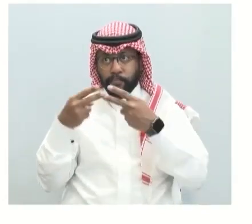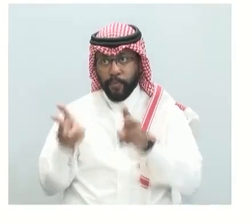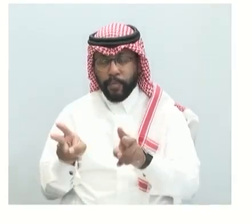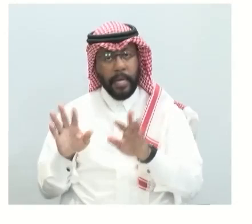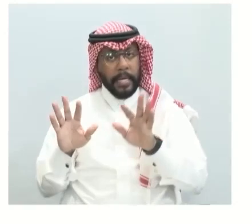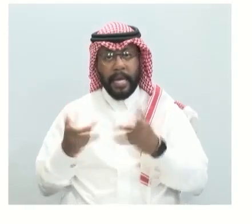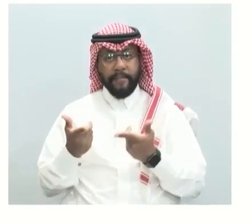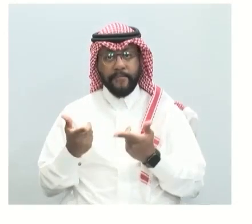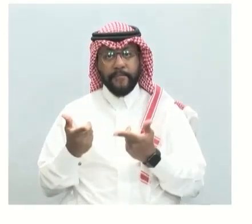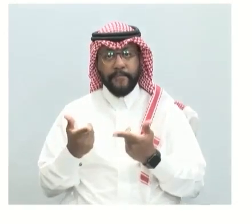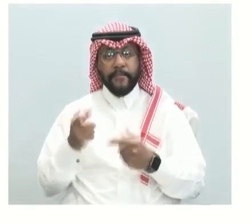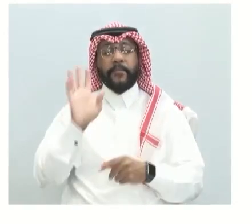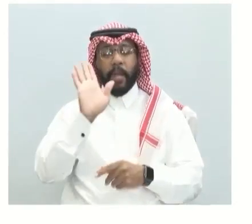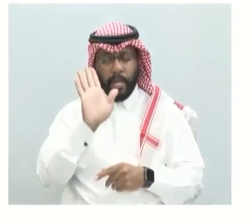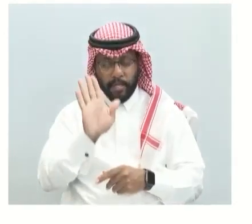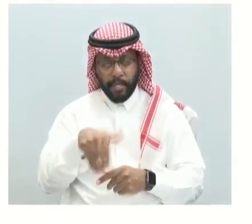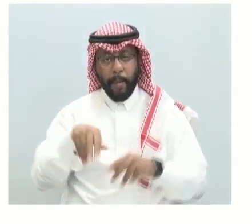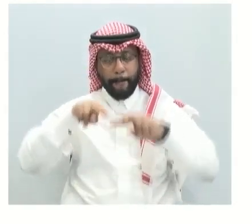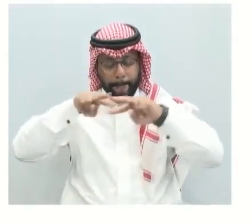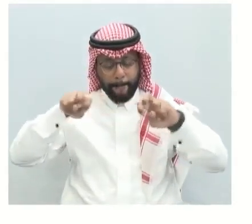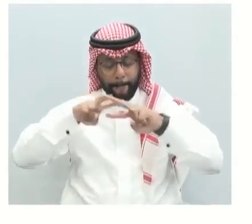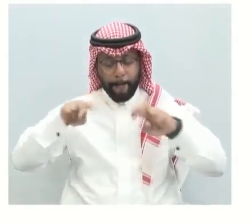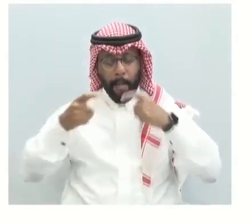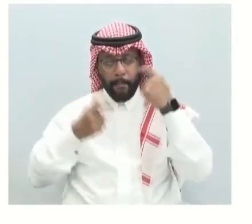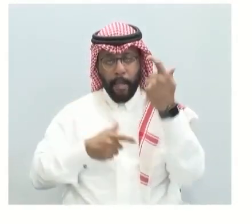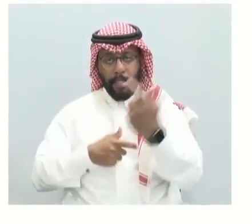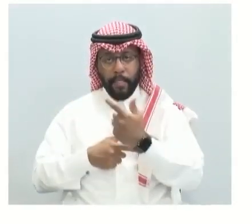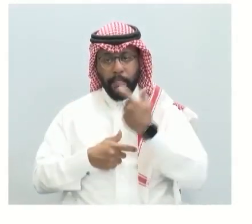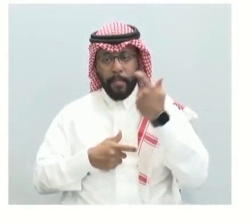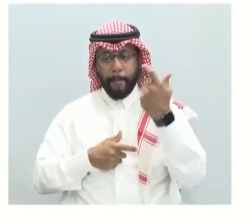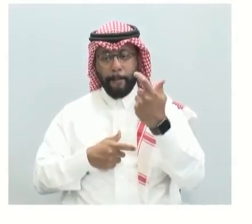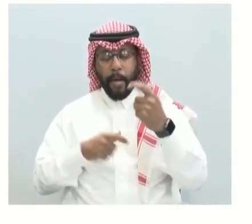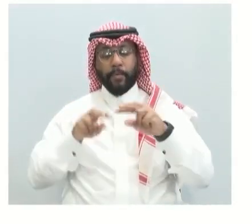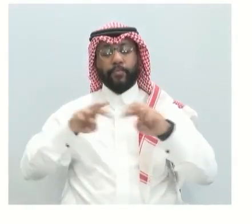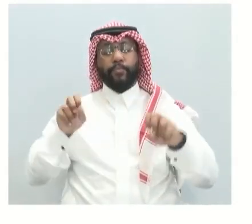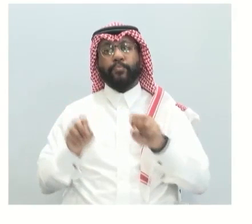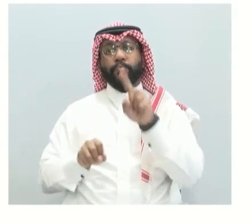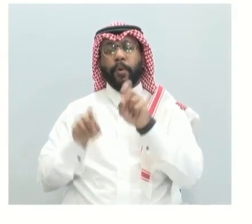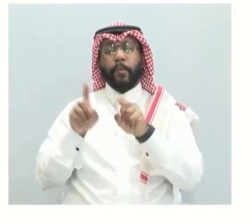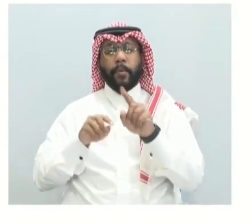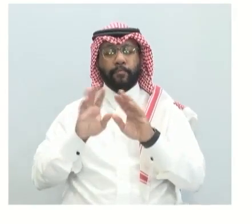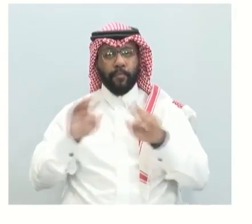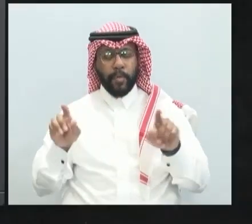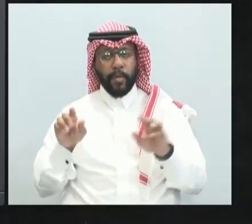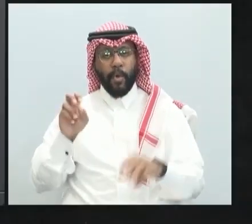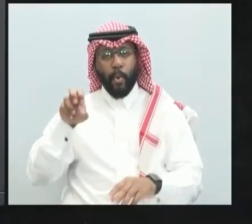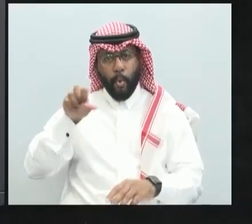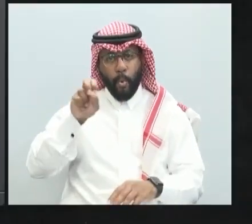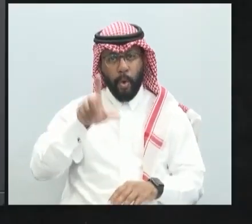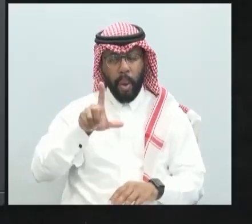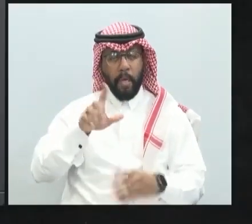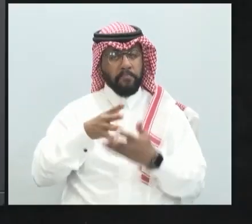احسنتم نحتاج الى محركات بحث فلماذا وجدت محركات البحث